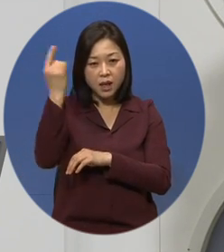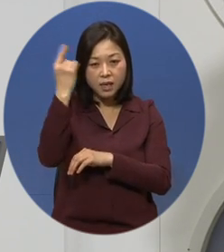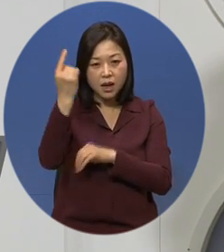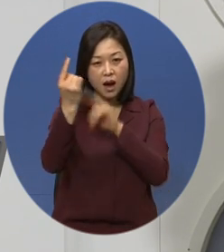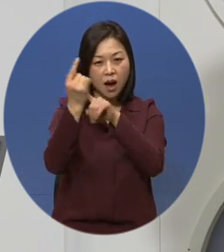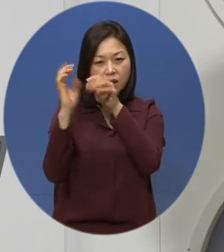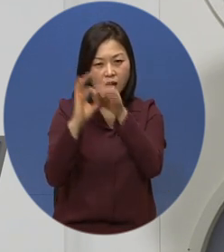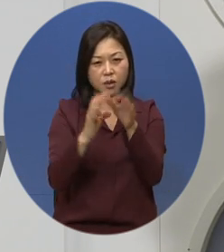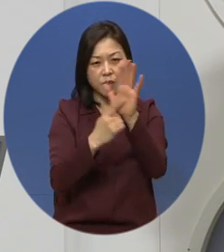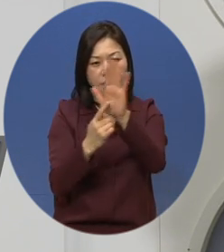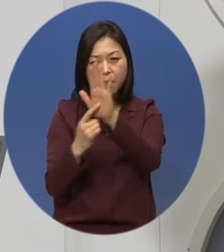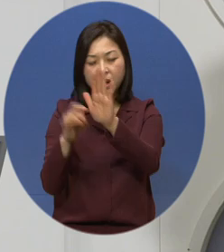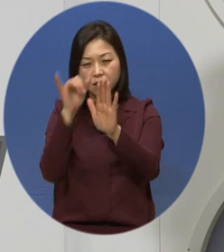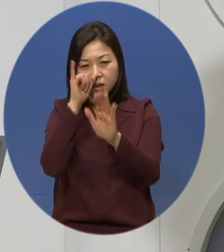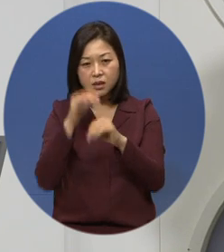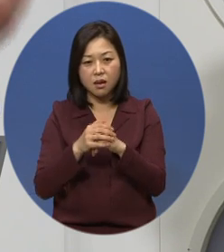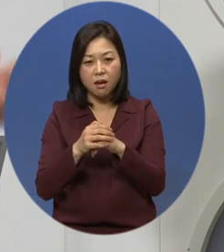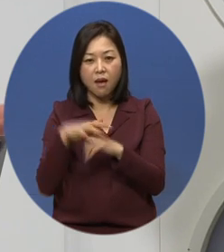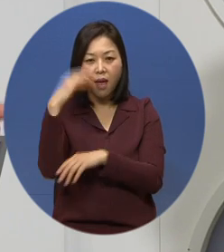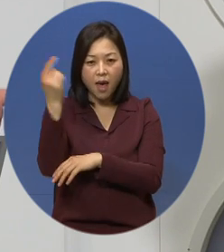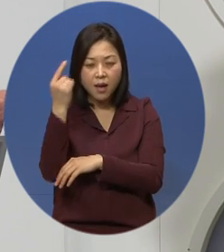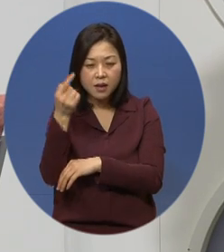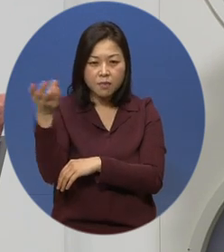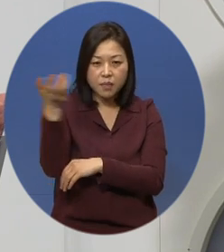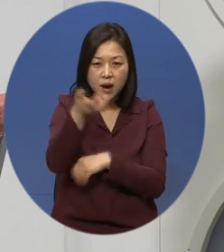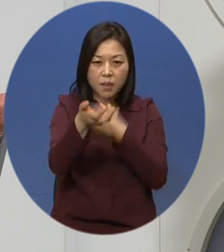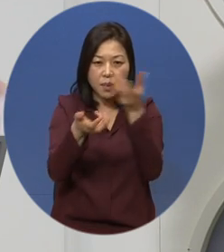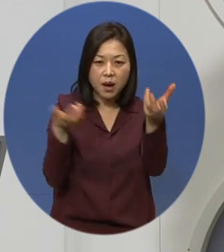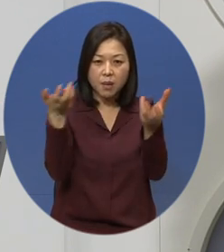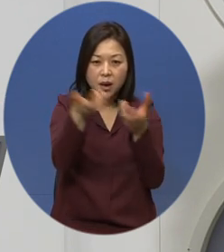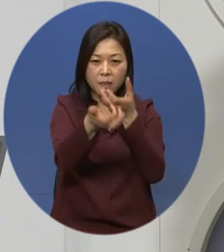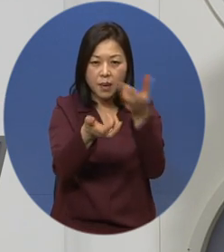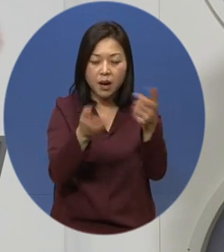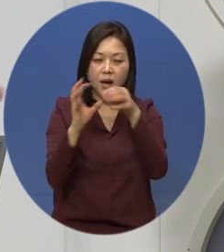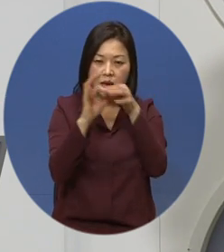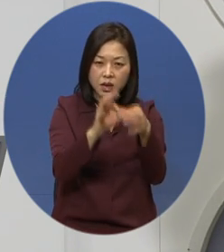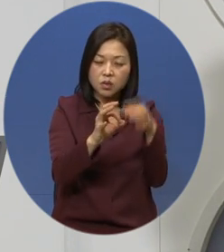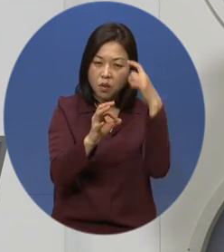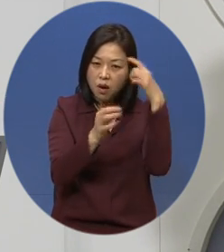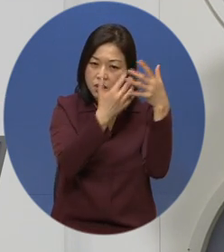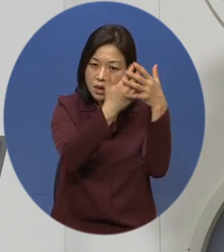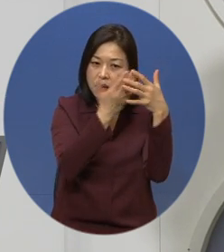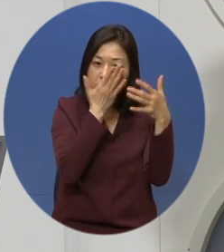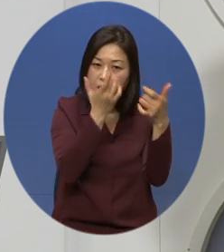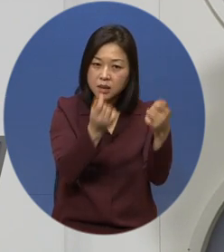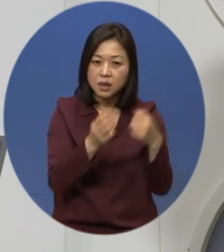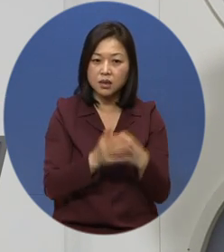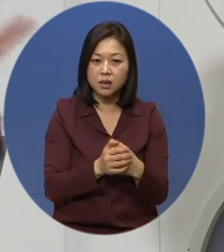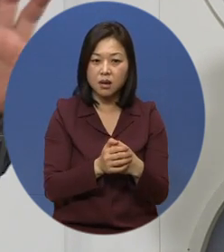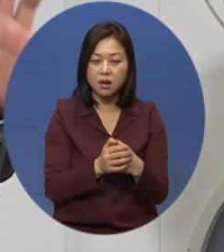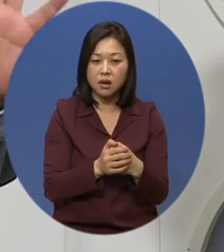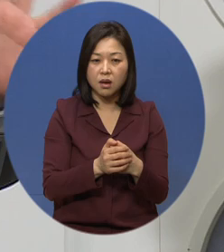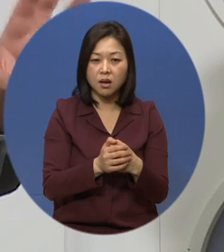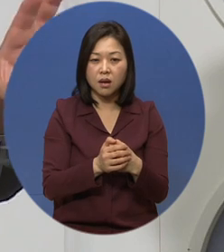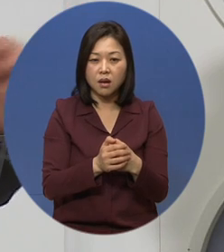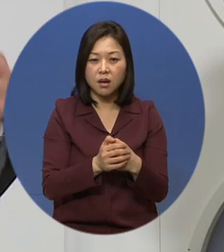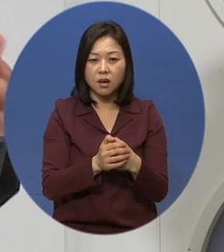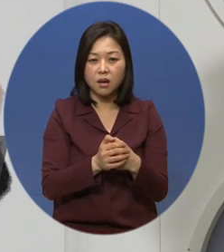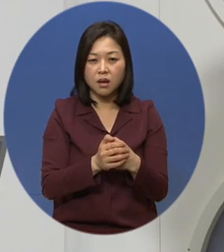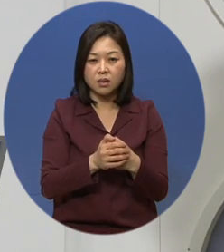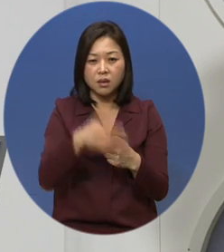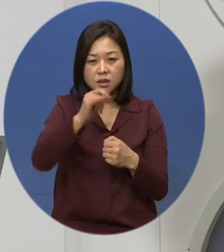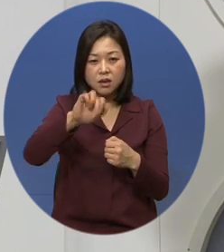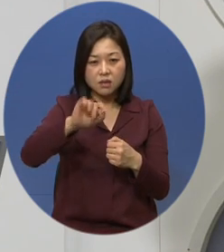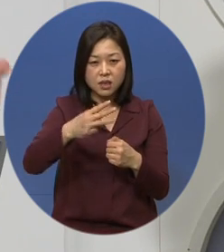헬기 카트가 계속 나은 연상할 수 있게끔 어 존 1 빌드에 그 핵이 사귀기 있었던